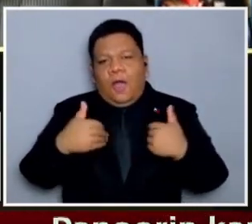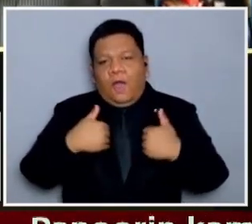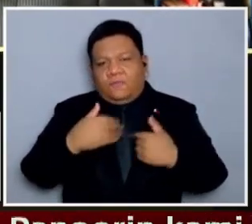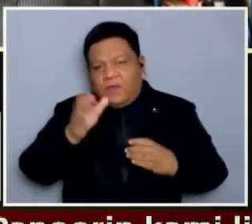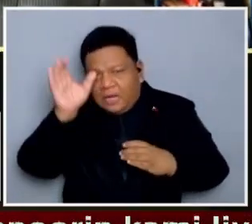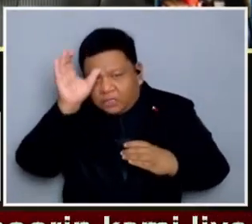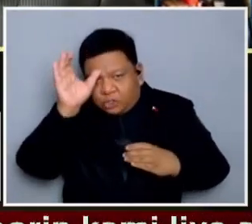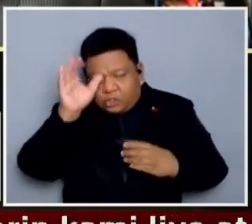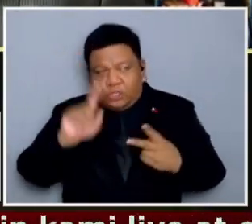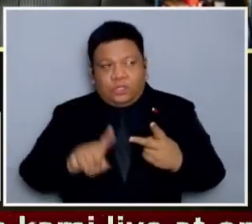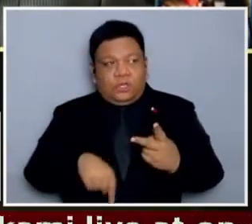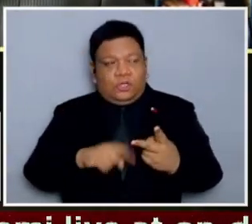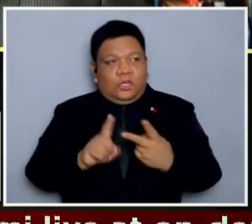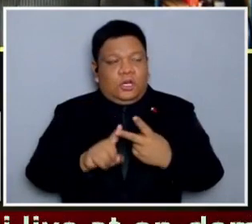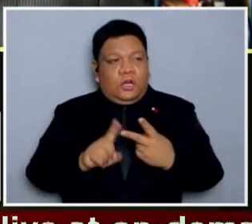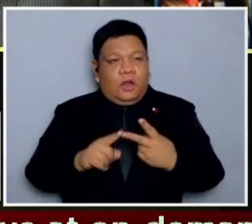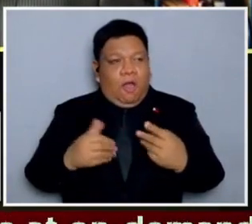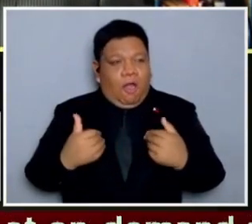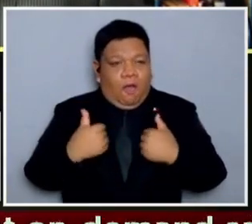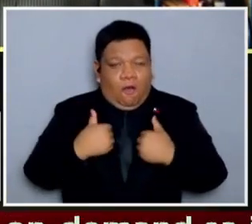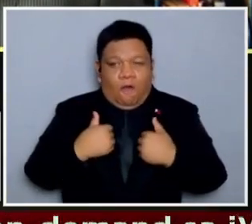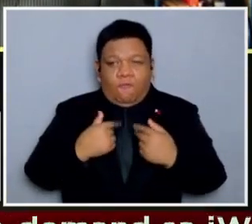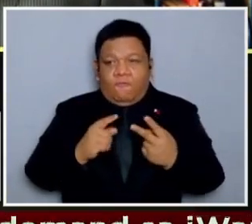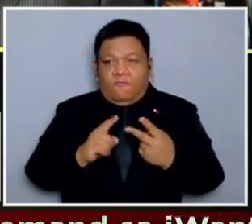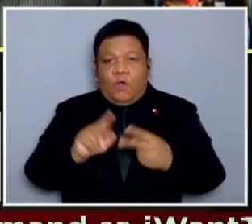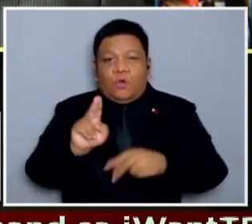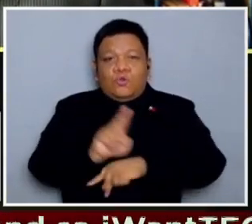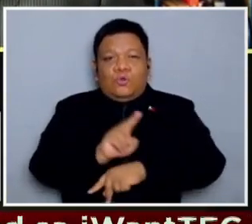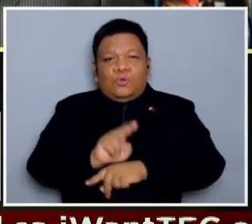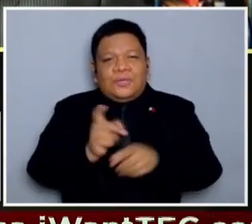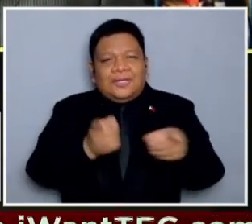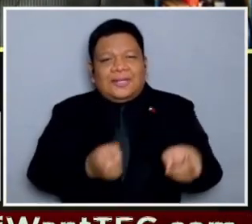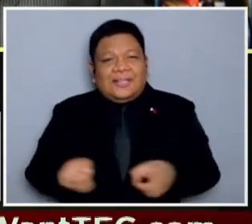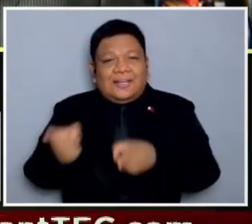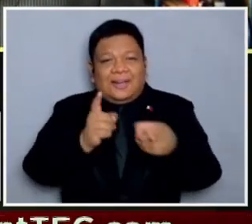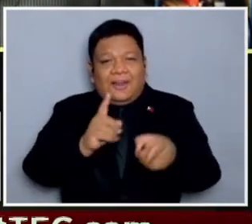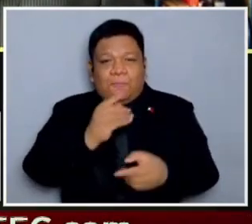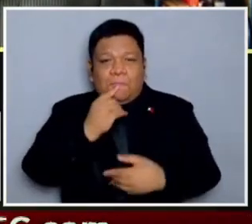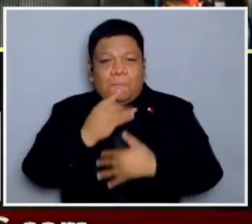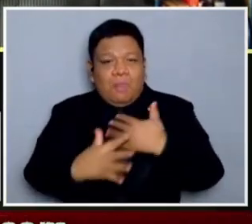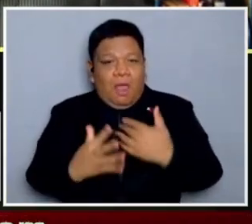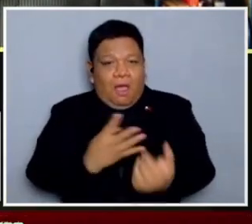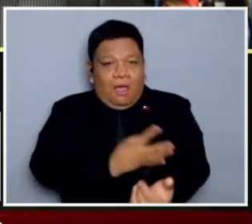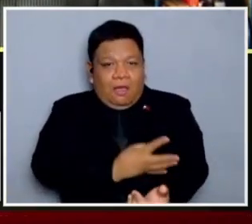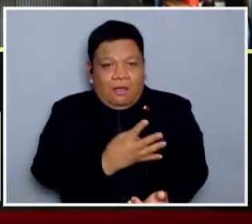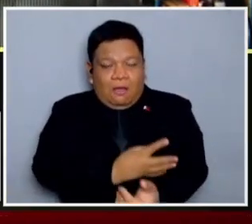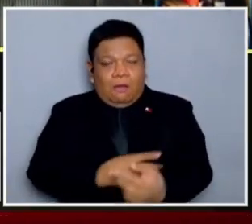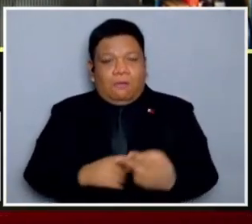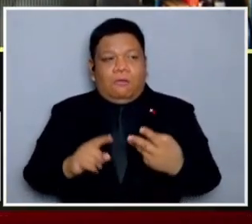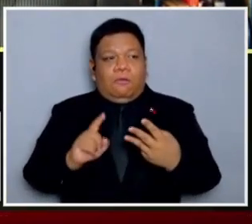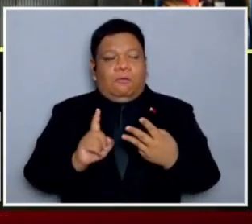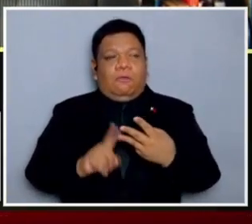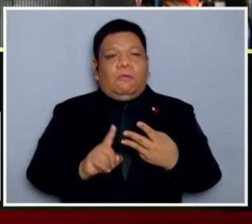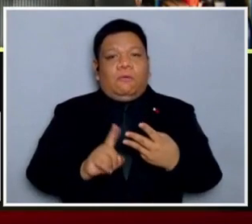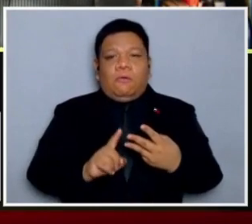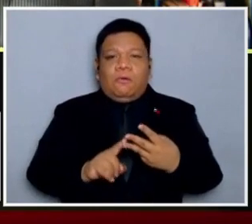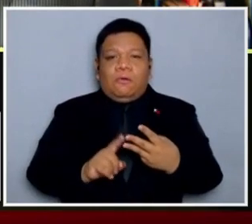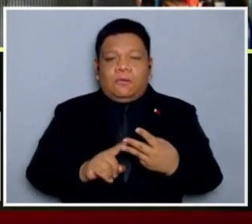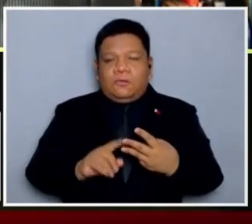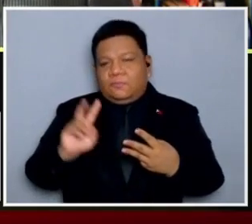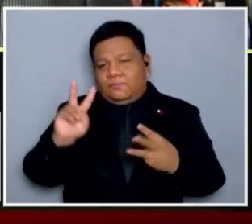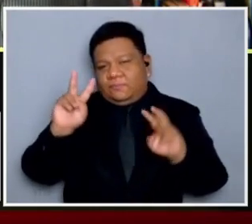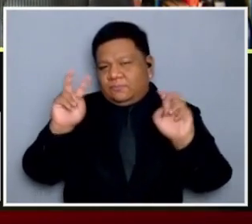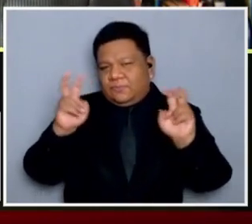may mga nagda-dialysis, at saka yung may mga tinatawag nating C package, no,